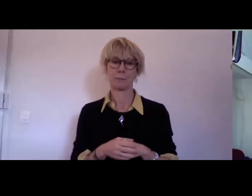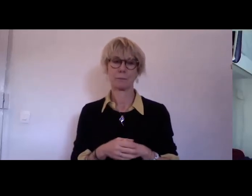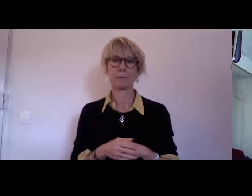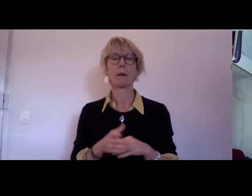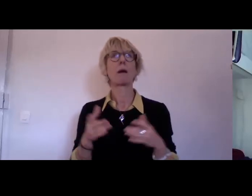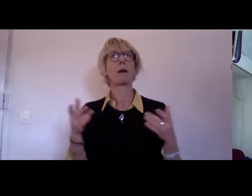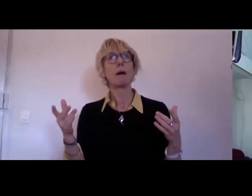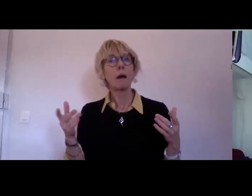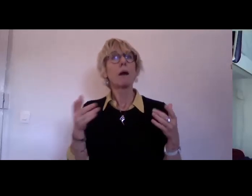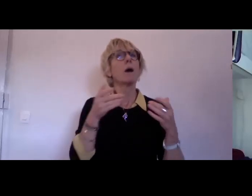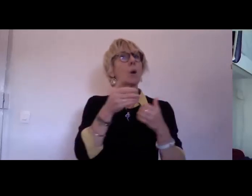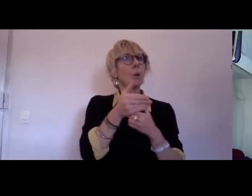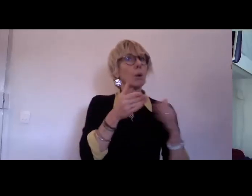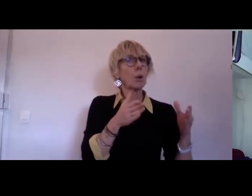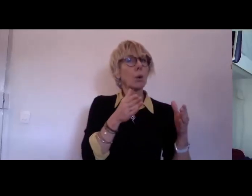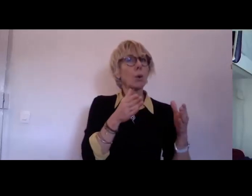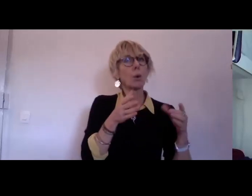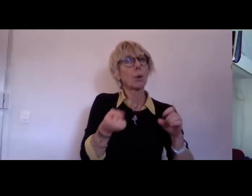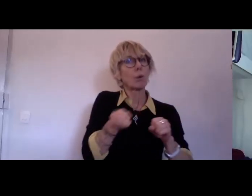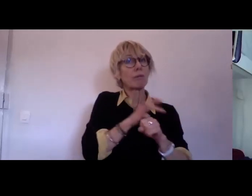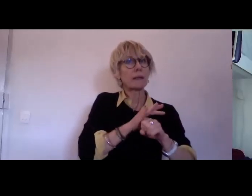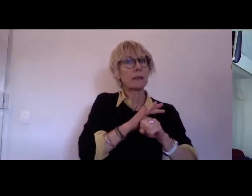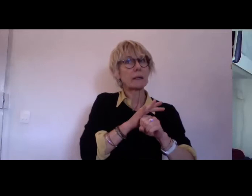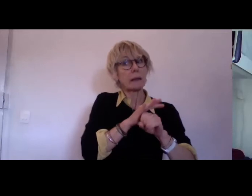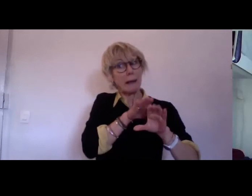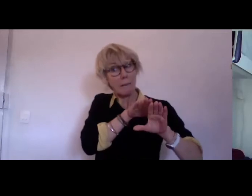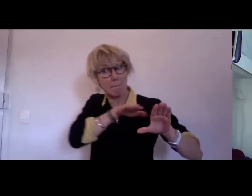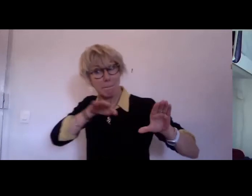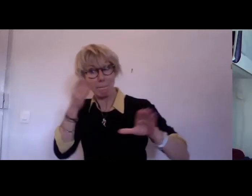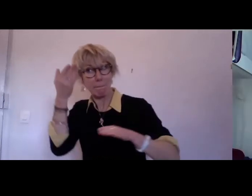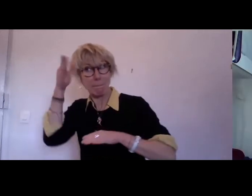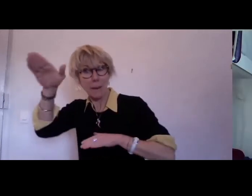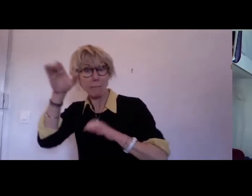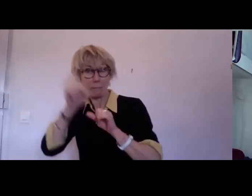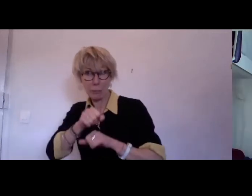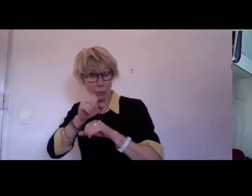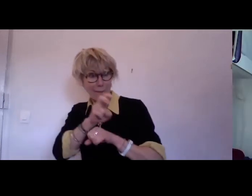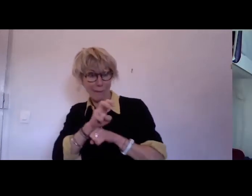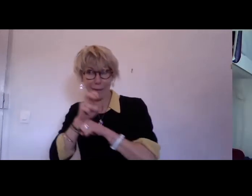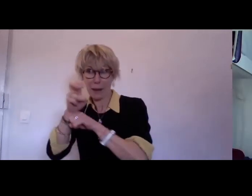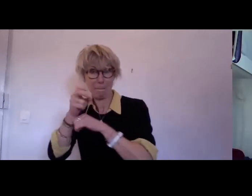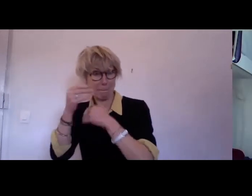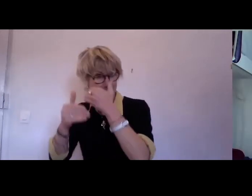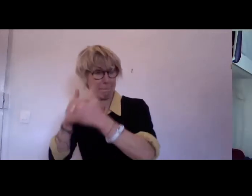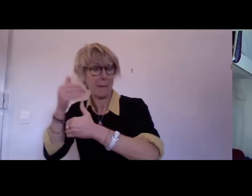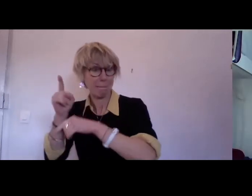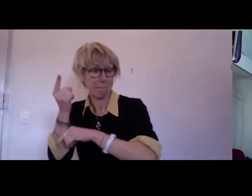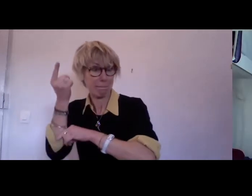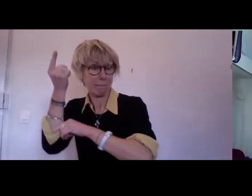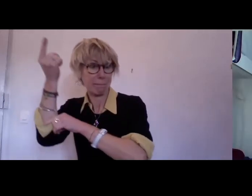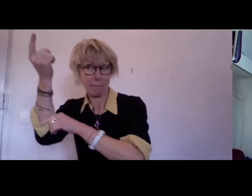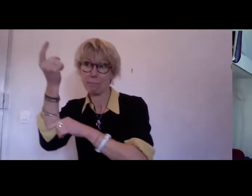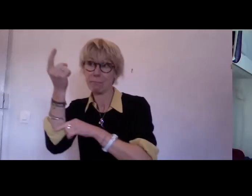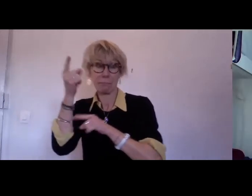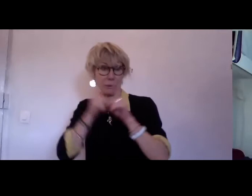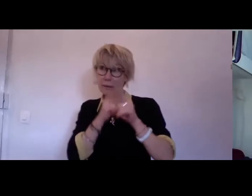c'est ce que certains ont dit aussi auparavant, tout ça pouvait être pérennisé et pour un public plus élargi